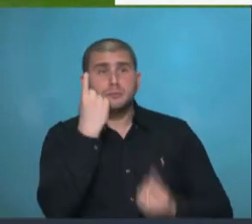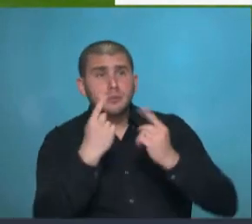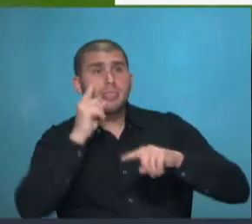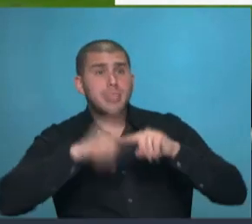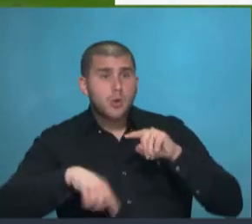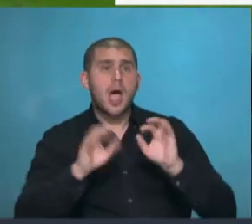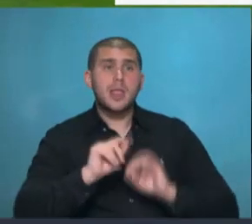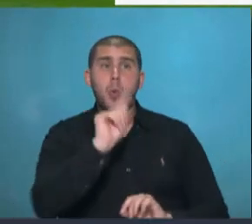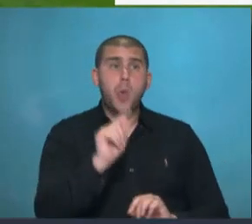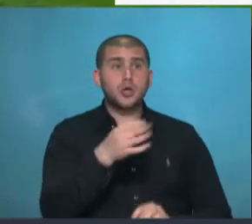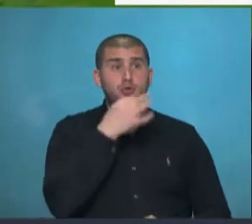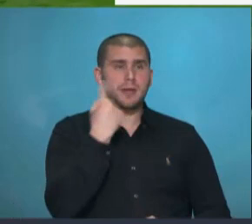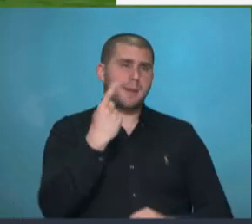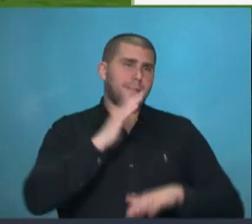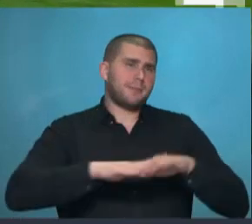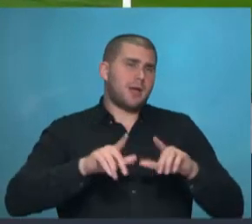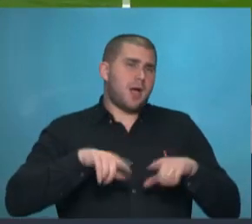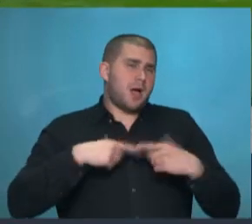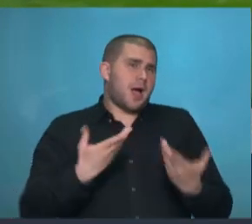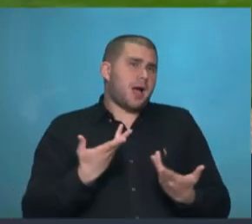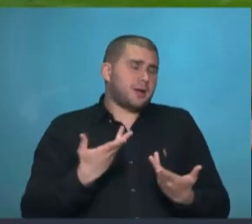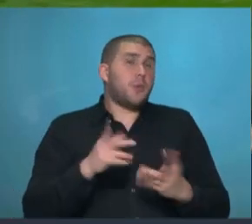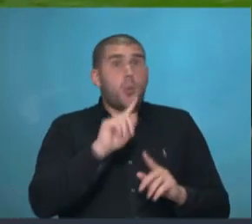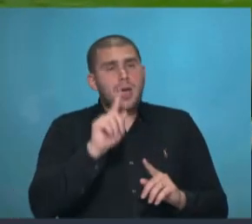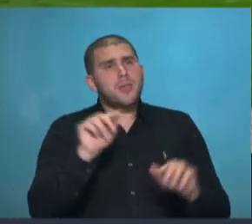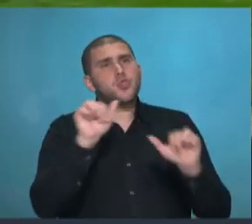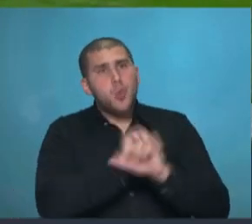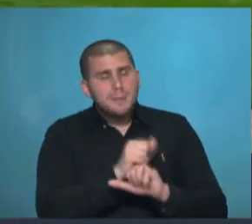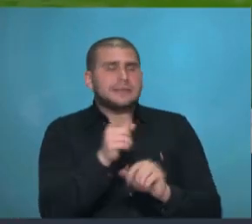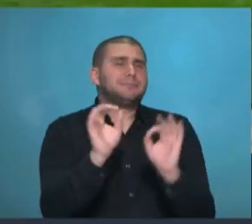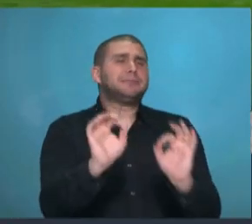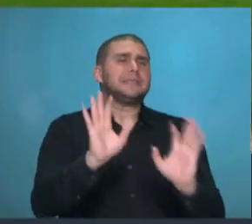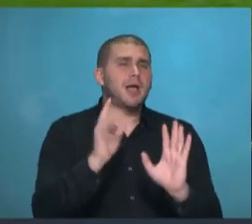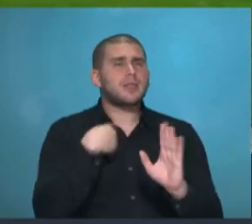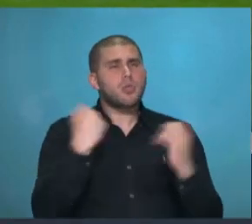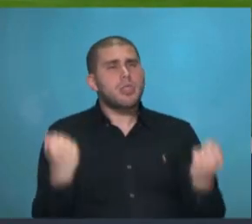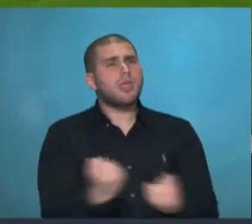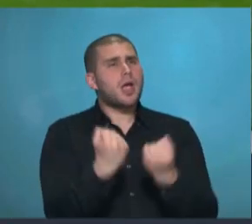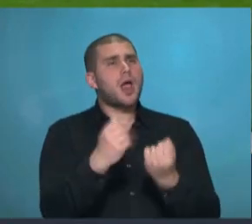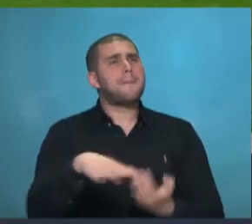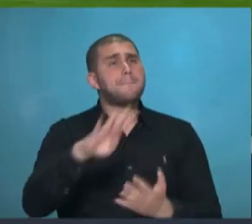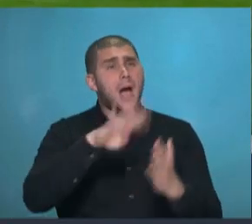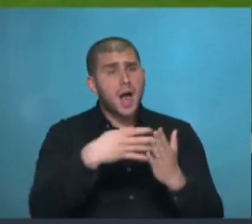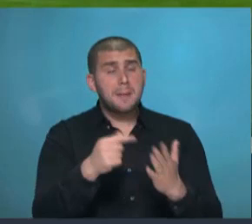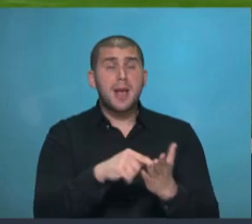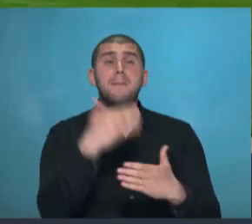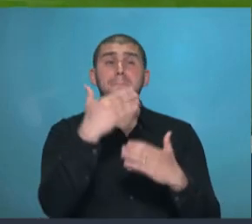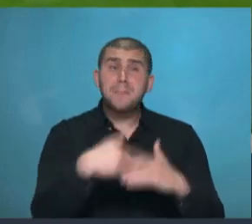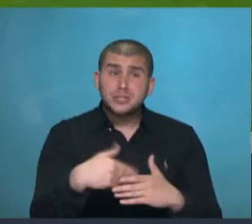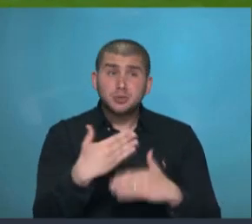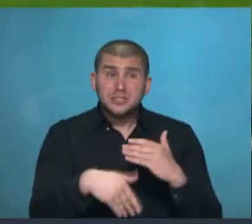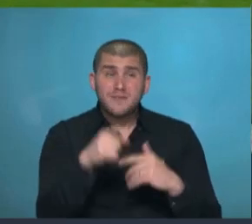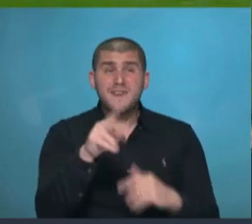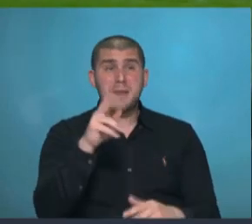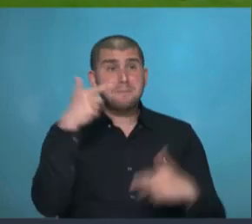להיות שהשופטים שהם בשר ודם יטעו, אבל זה בסדר. אנחנו נתרגל את המערכת, כי בסופו של דבר, הוור בא